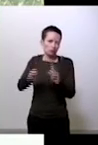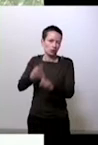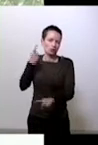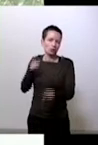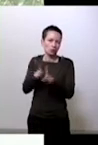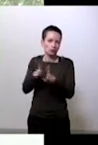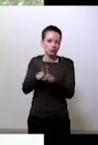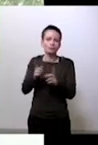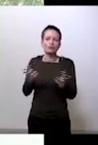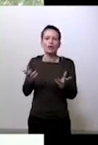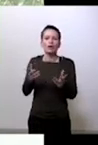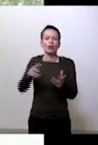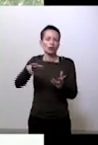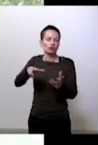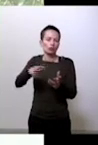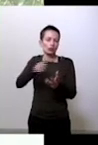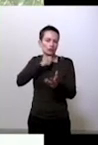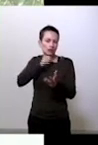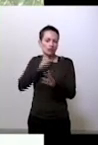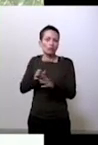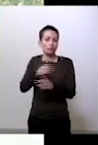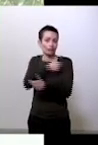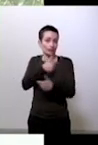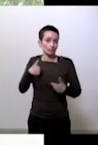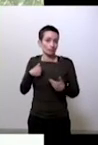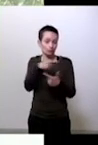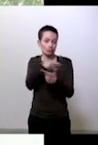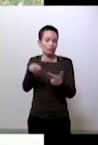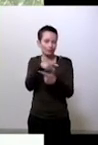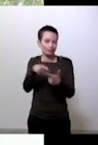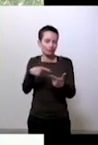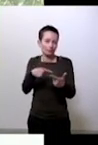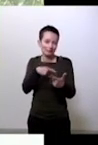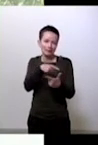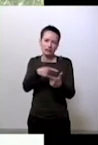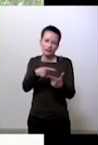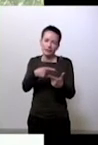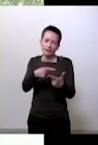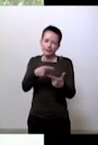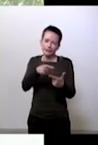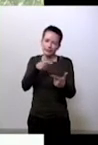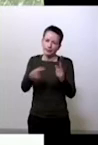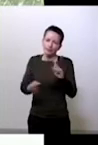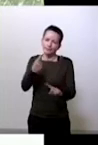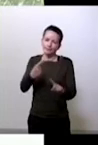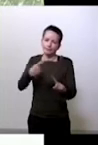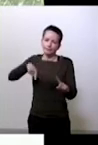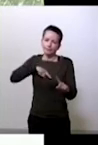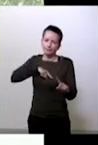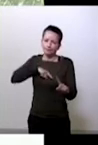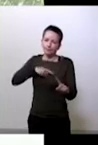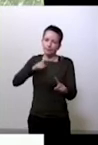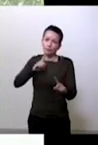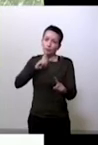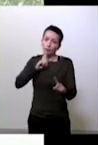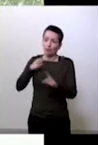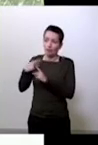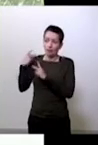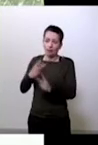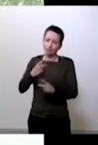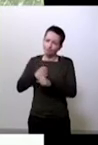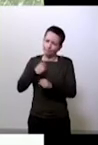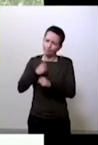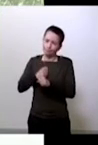Et puis, pour terminer, deux points qui nous tiennent à cœur, et vous savez qu'on y travaille depuis notre arrivée, c'est le